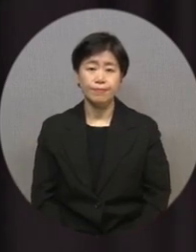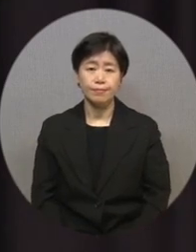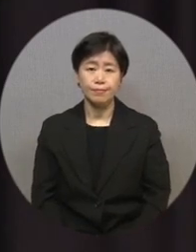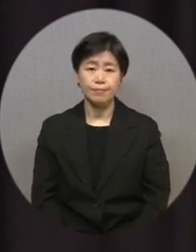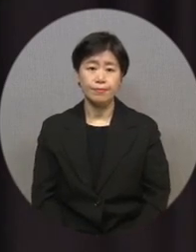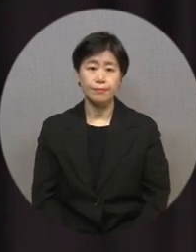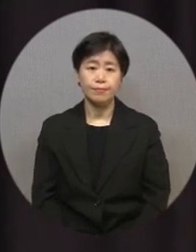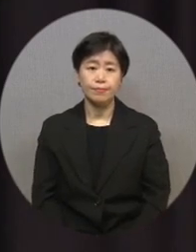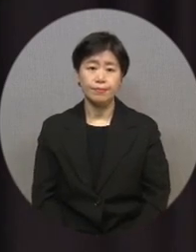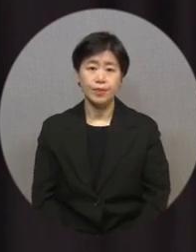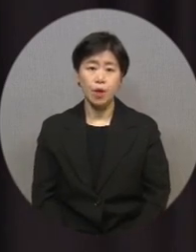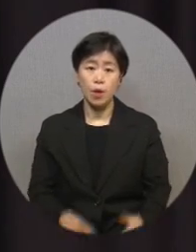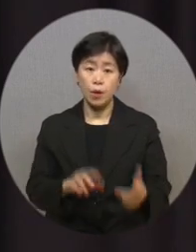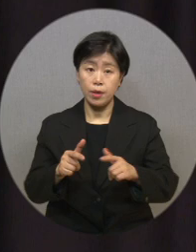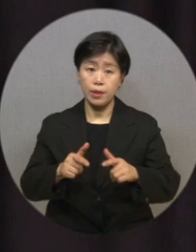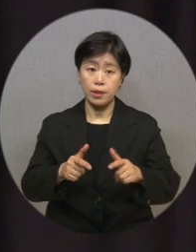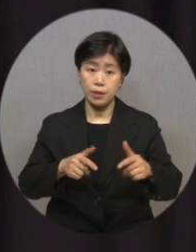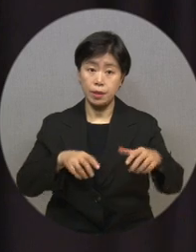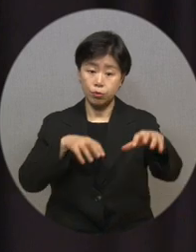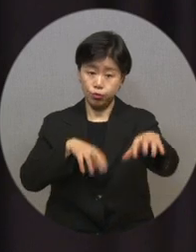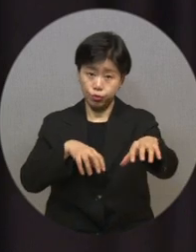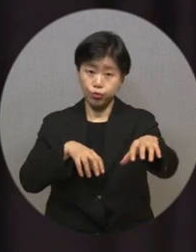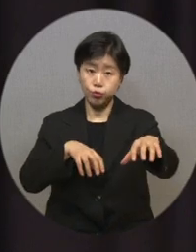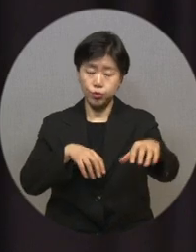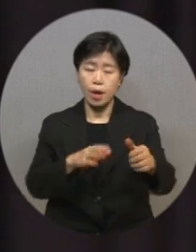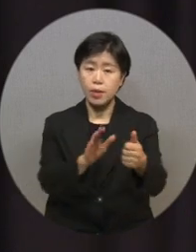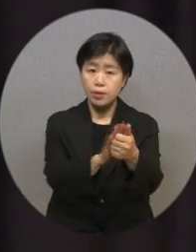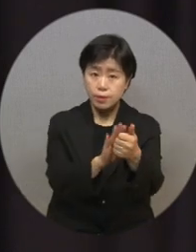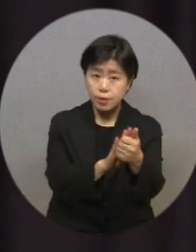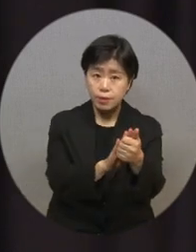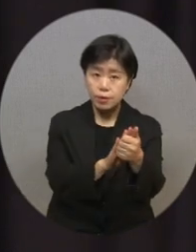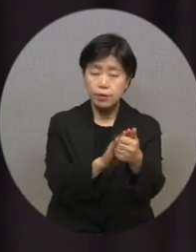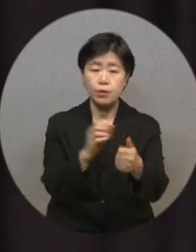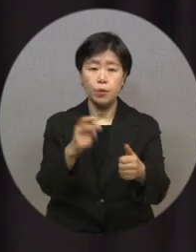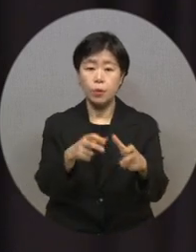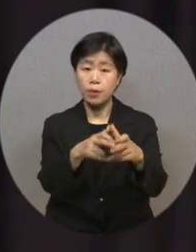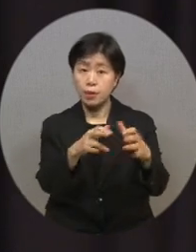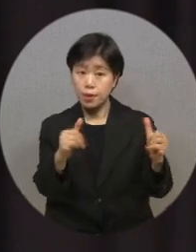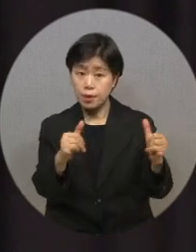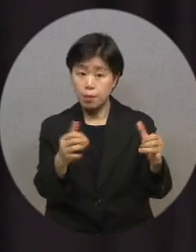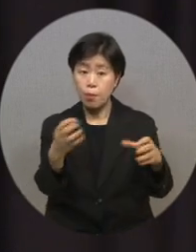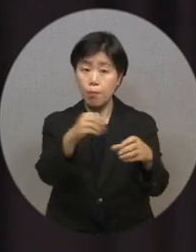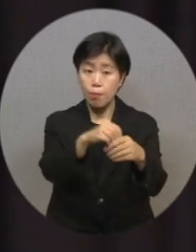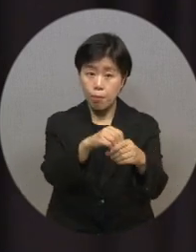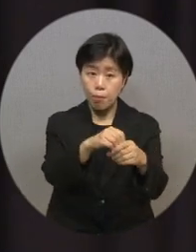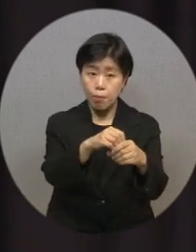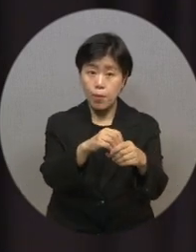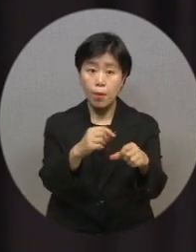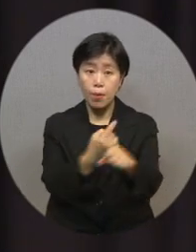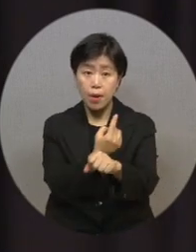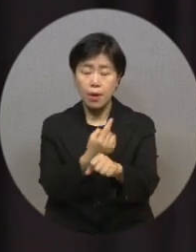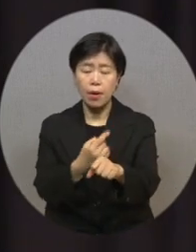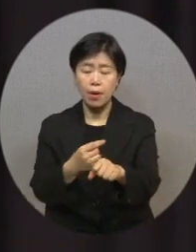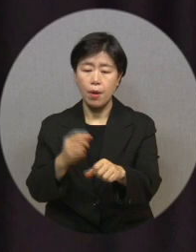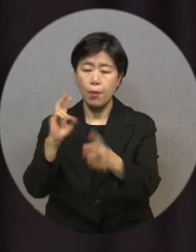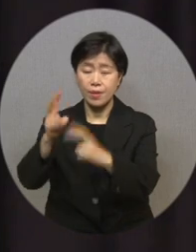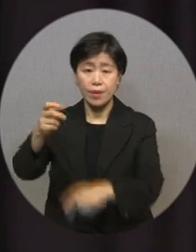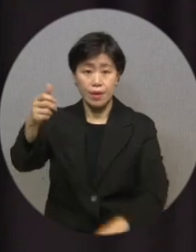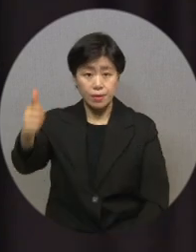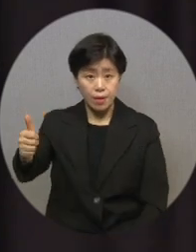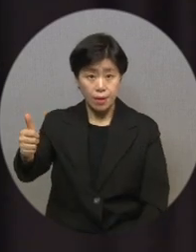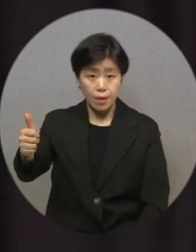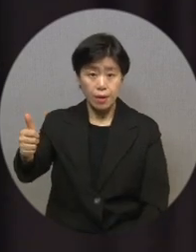서비스를 주거나 서비스 대상으로 주로 하는 파트가 장애인이 물론 포함되고요 그다음에 이제 사업주가 있겠고요